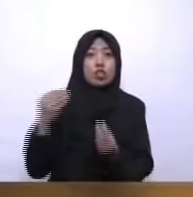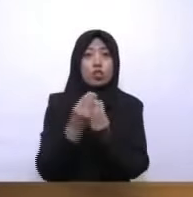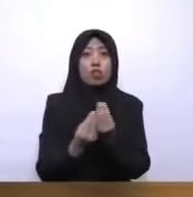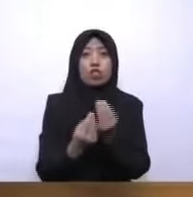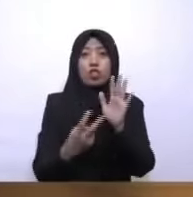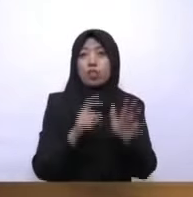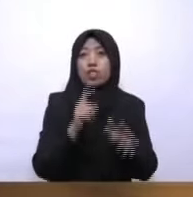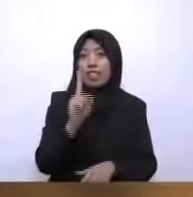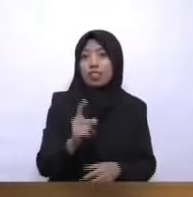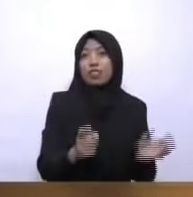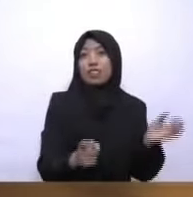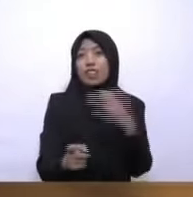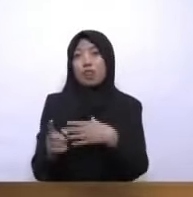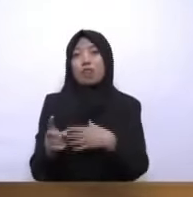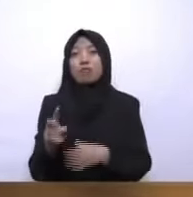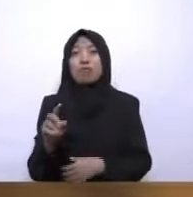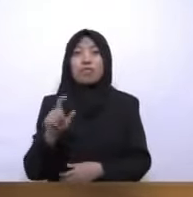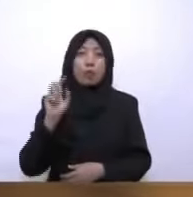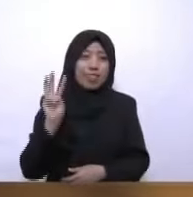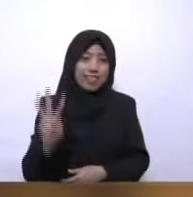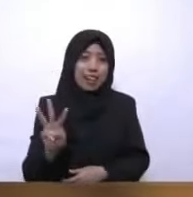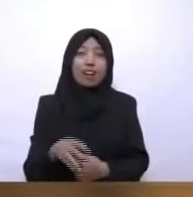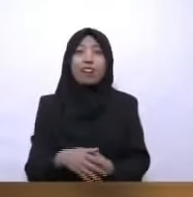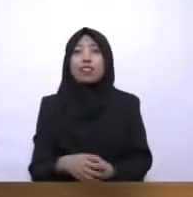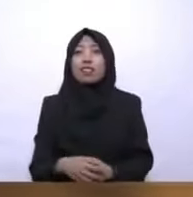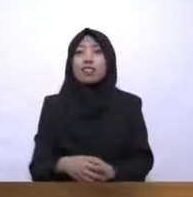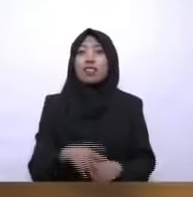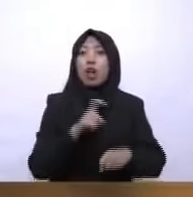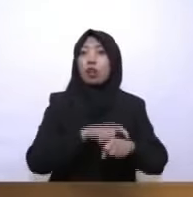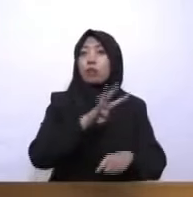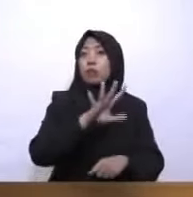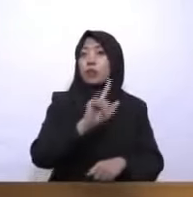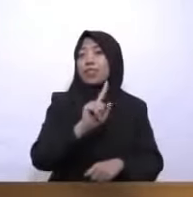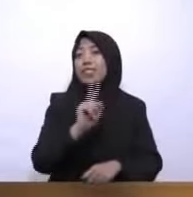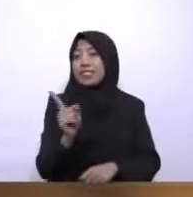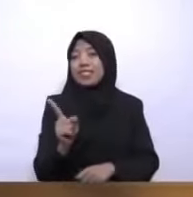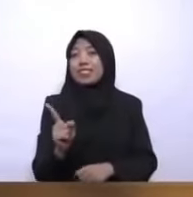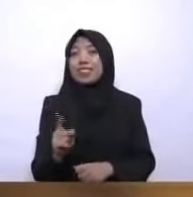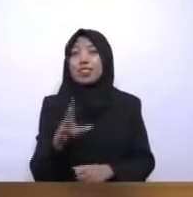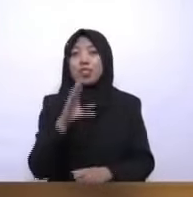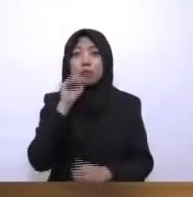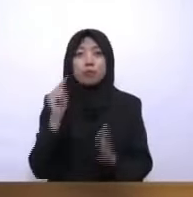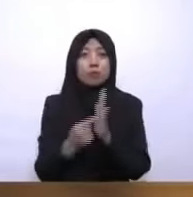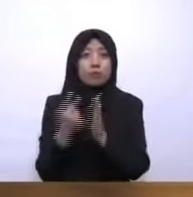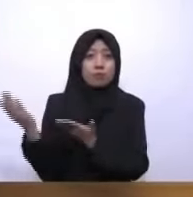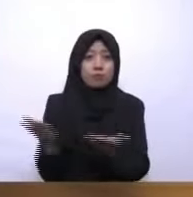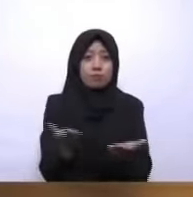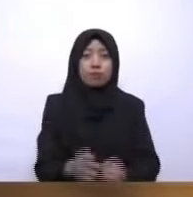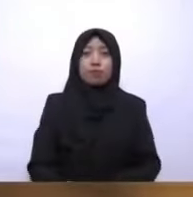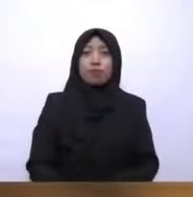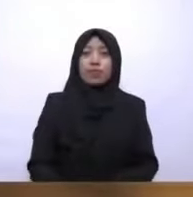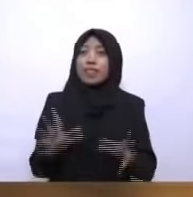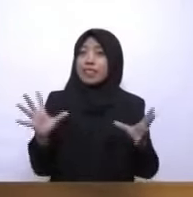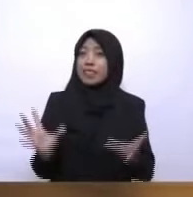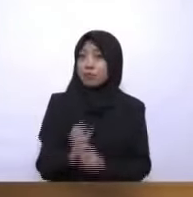menanggapi kembali jawaban Cawagub nomor urut 3 dalam waktu 45 detik dimulai saat berbicara. Iya, pada